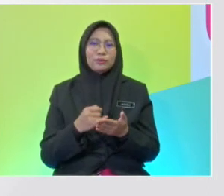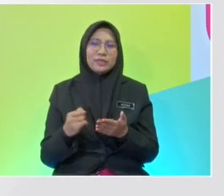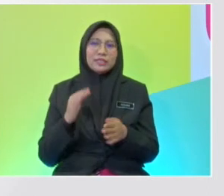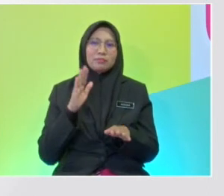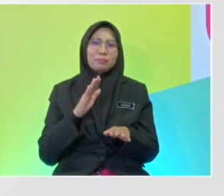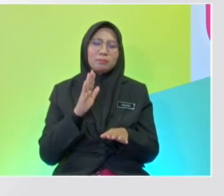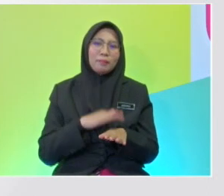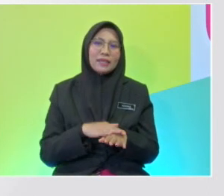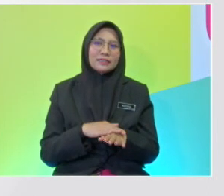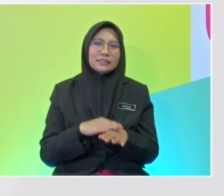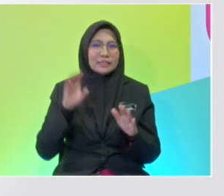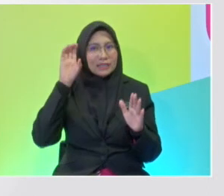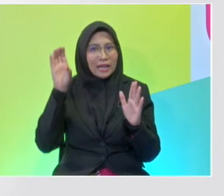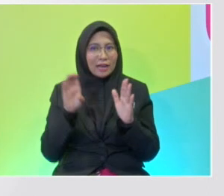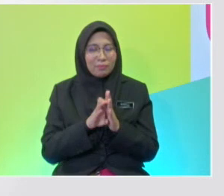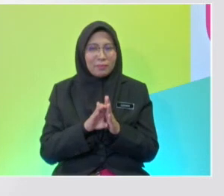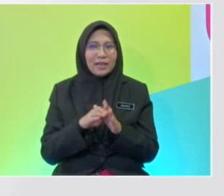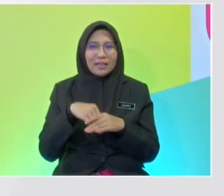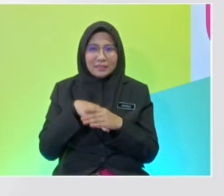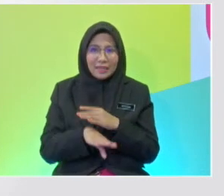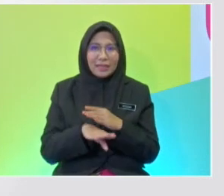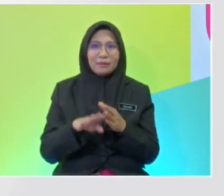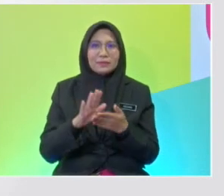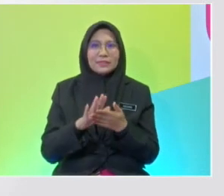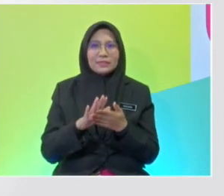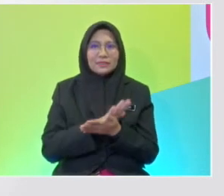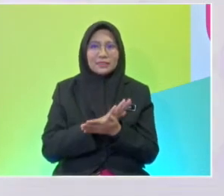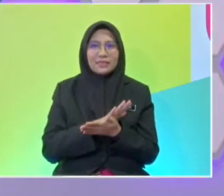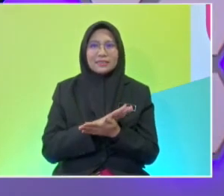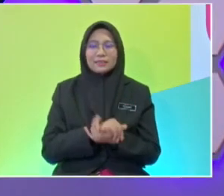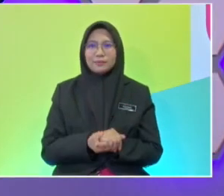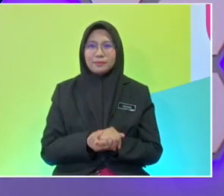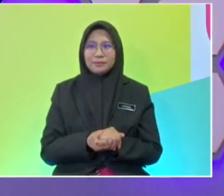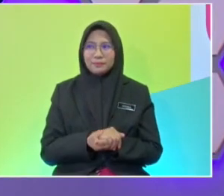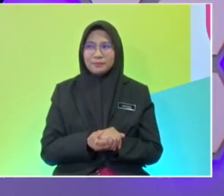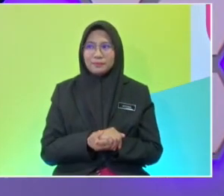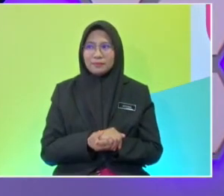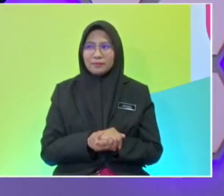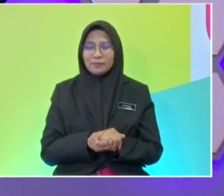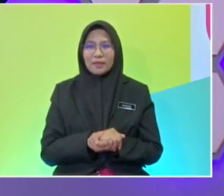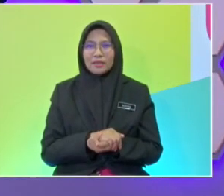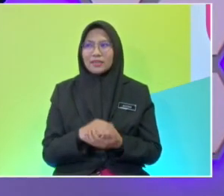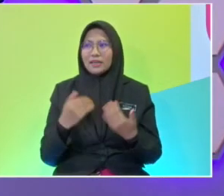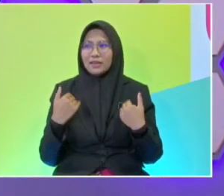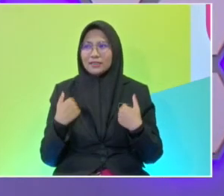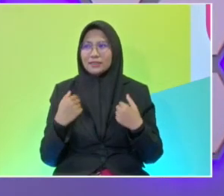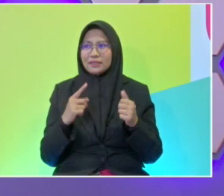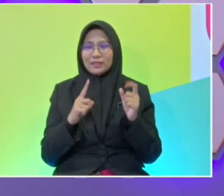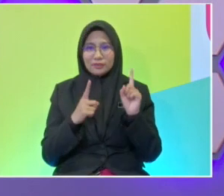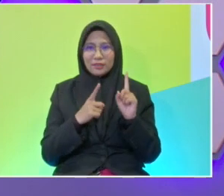pilih combine pilih Union untuk Satukan bentuk bulat dengan peta tadi oke 3